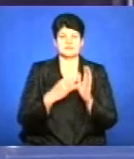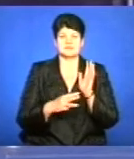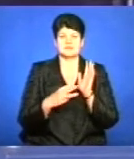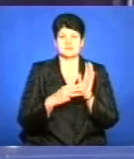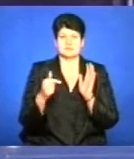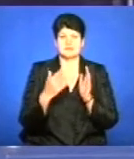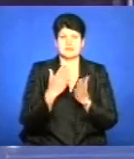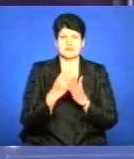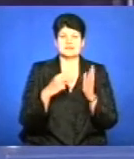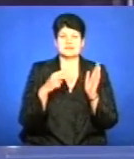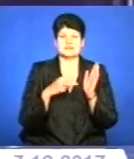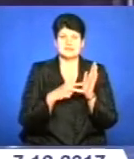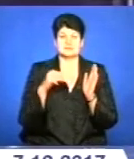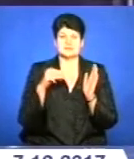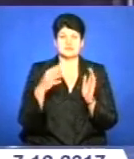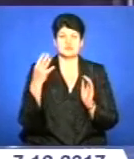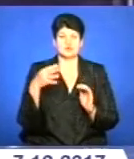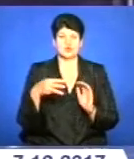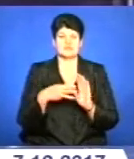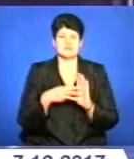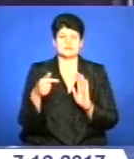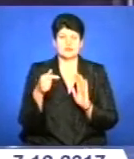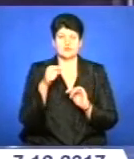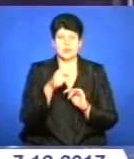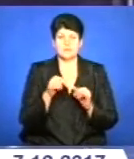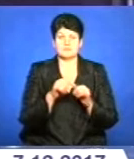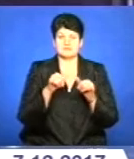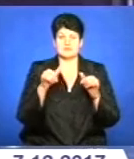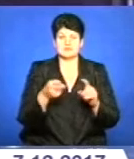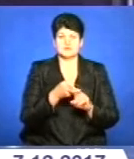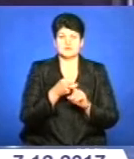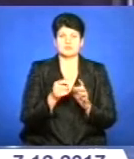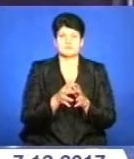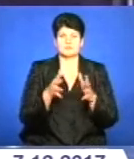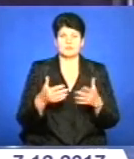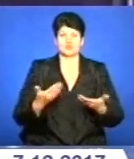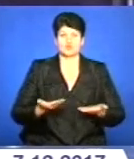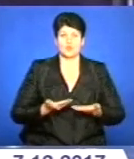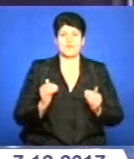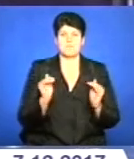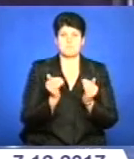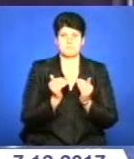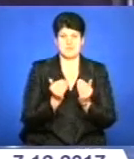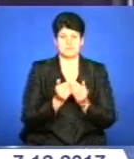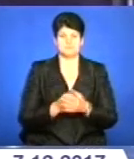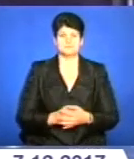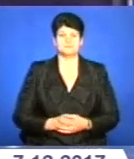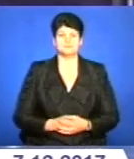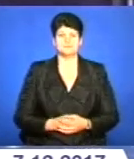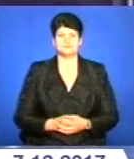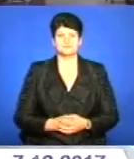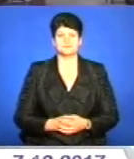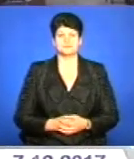становить 7048 гривень. Його підвищили у зв'язку із збільшенням прожиткового мінімуму. Подробиці у сюжеті.